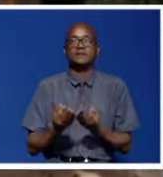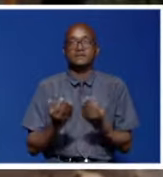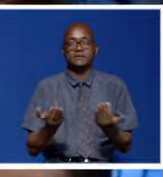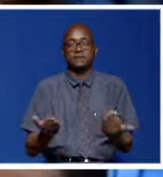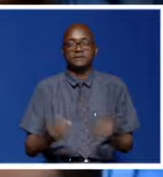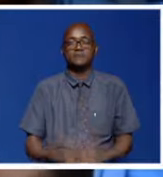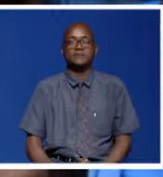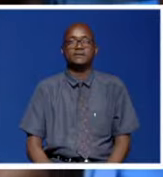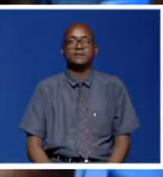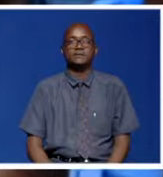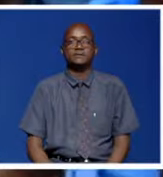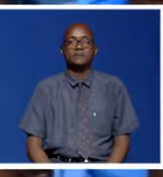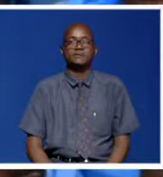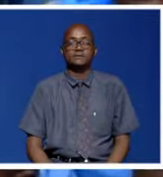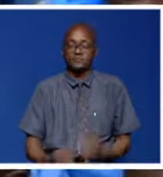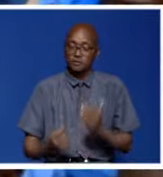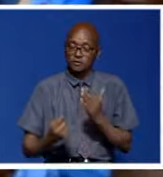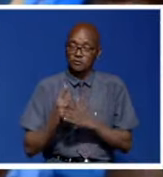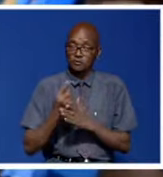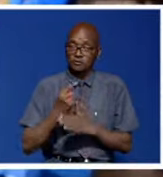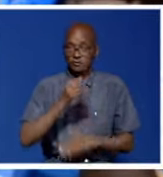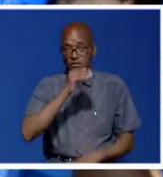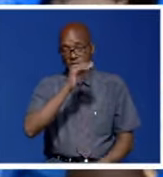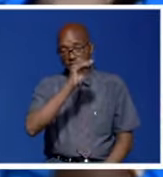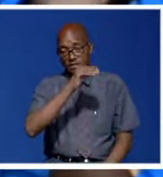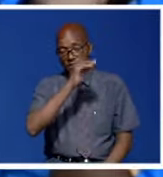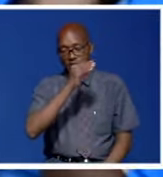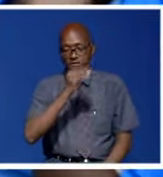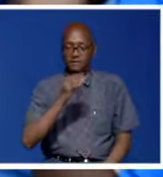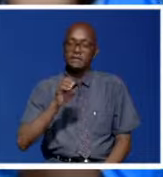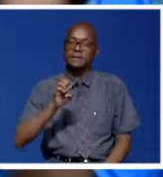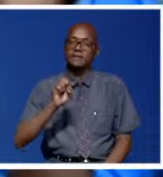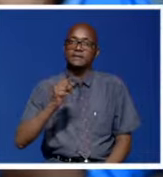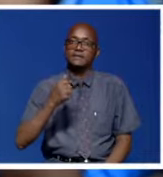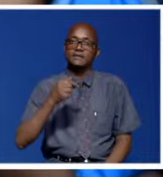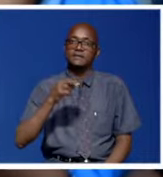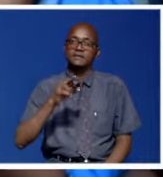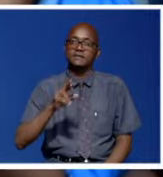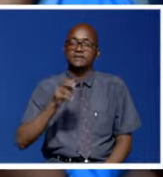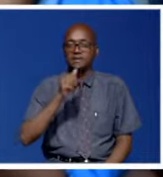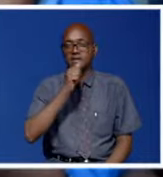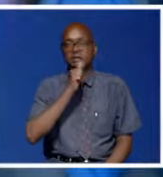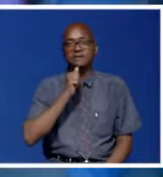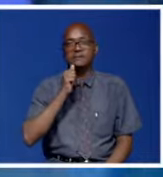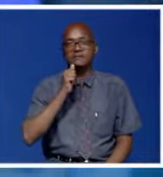jina lake lihimidiwe. Kutoka mkoani Geita, Esther Sumira, Azam News.